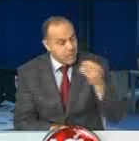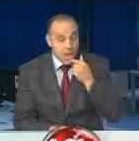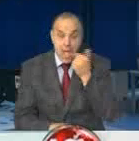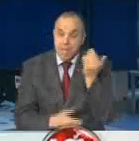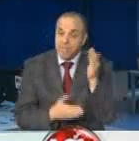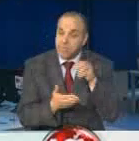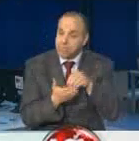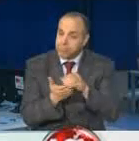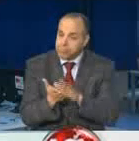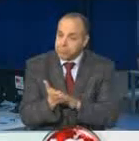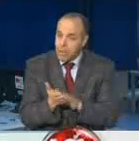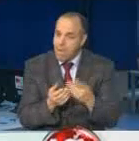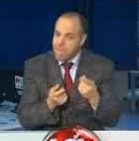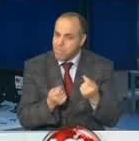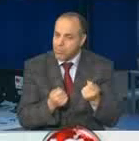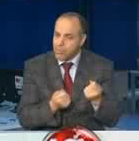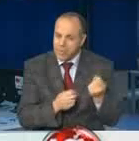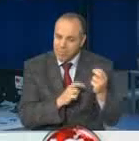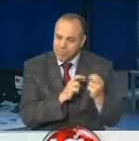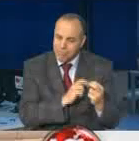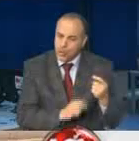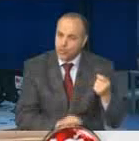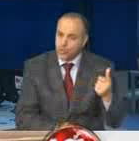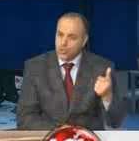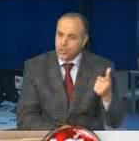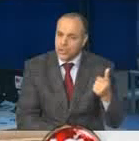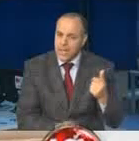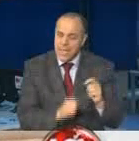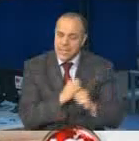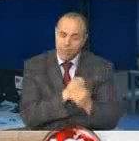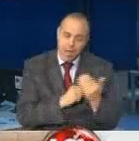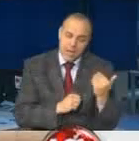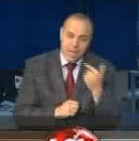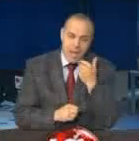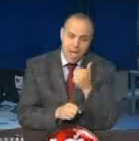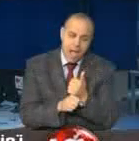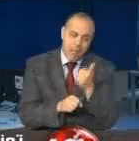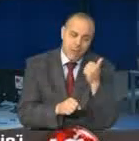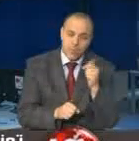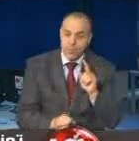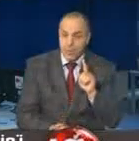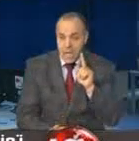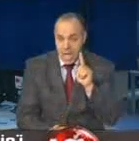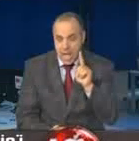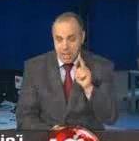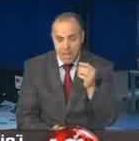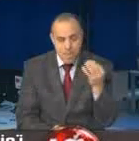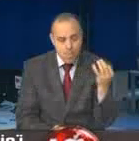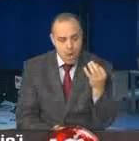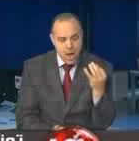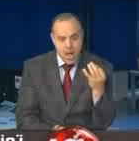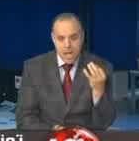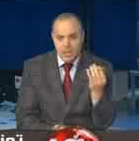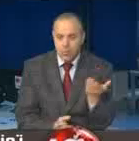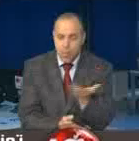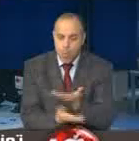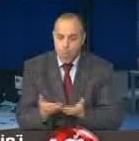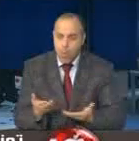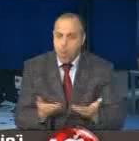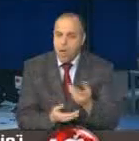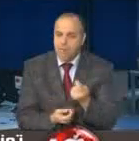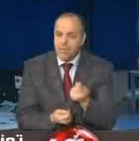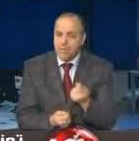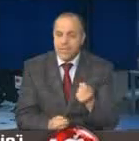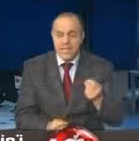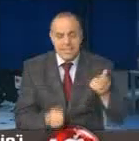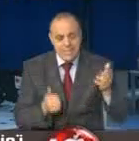فيما سجلت قيمة المعاملات تراجعا طفيفا مقارنة بالأسبوع الأخير من العام الماضي بمعدل معاملات يومي فاق